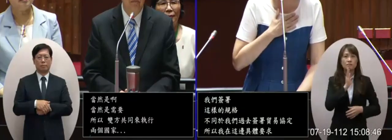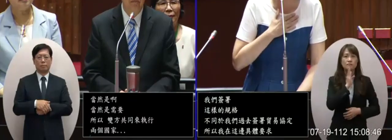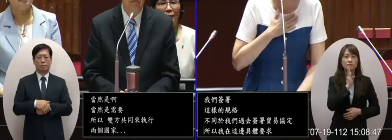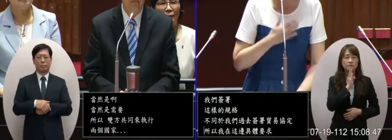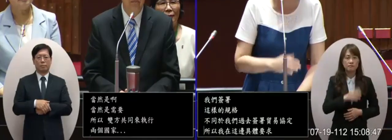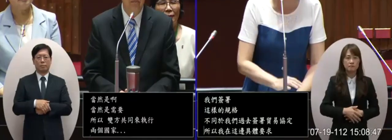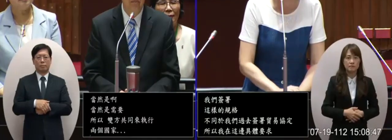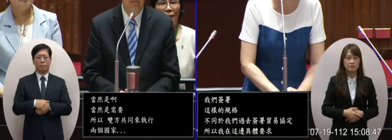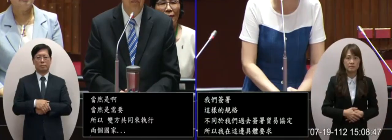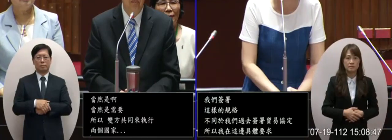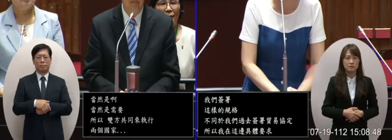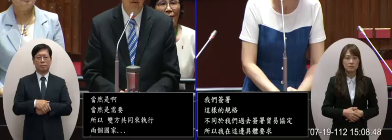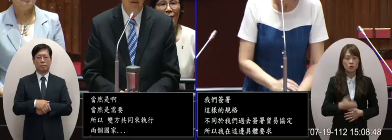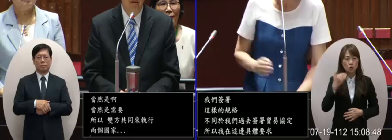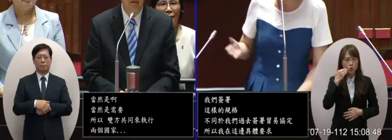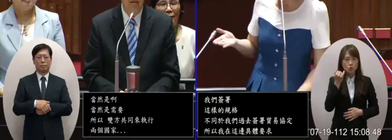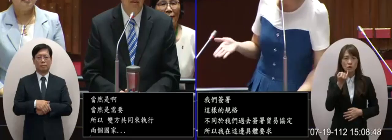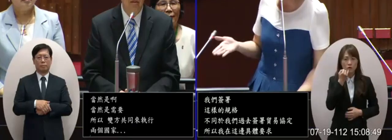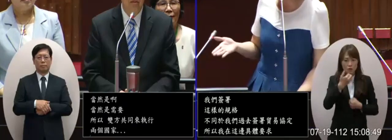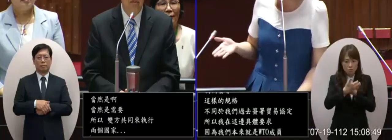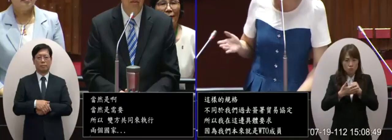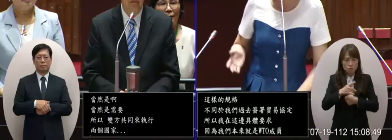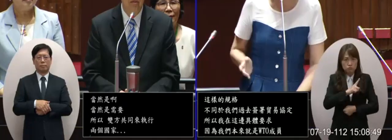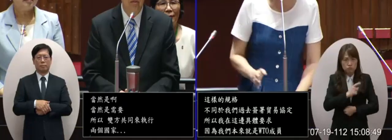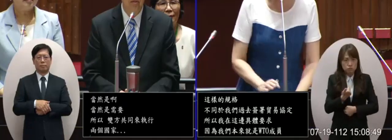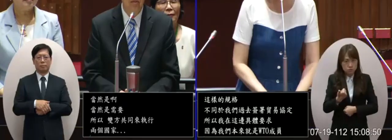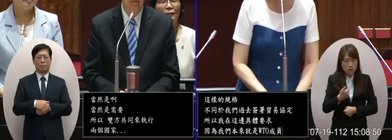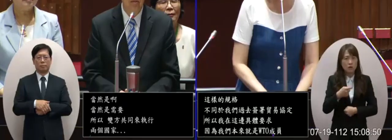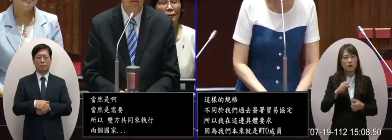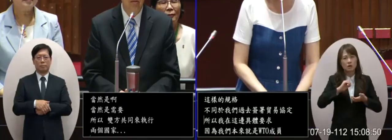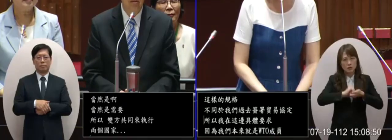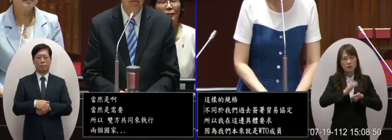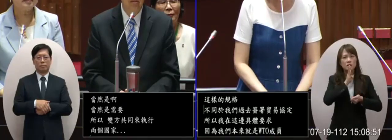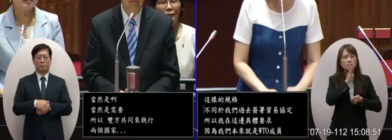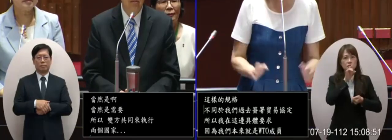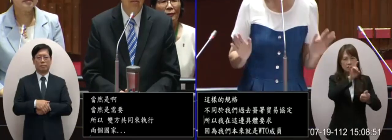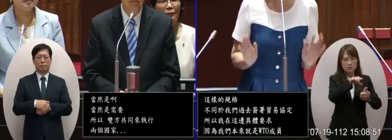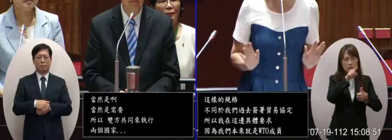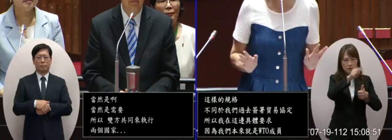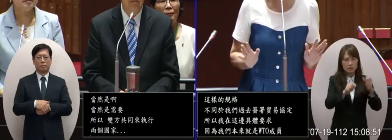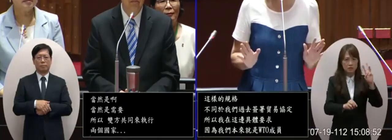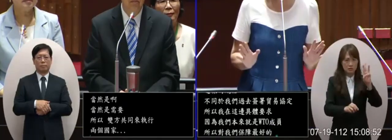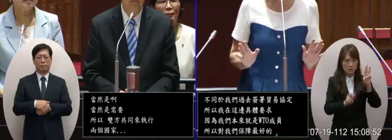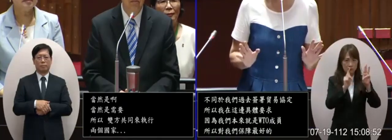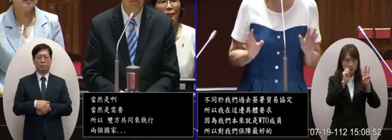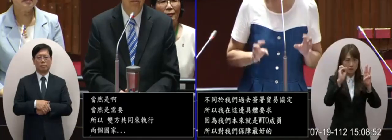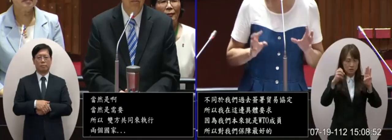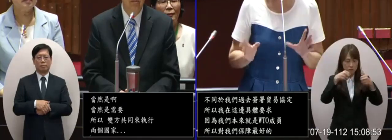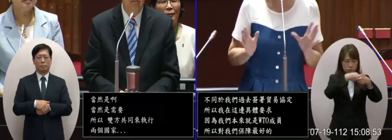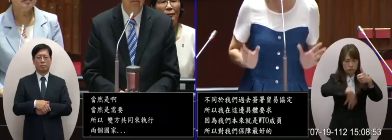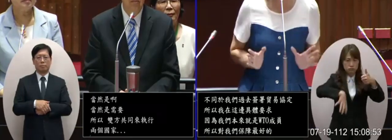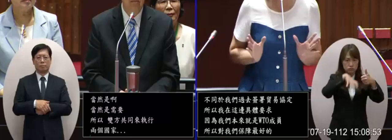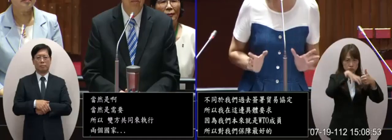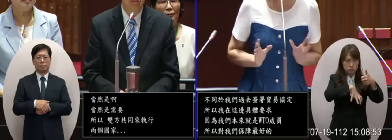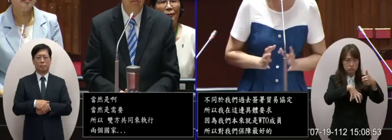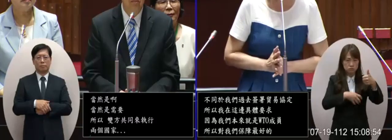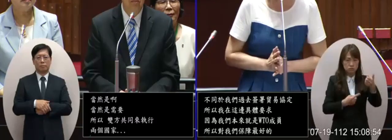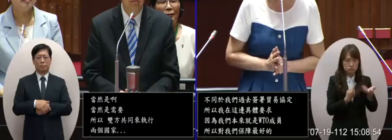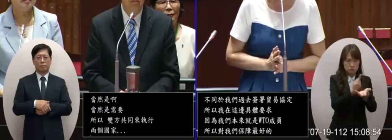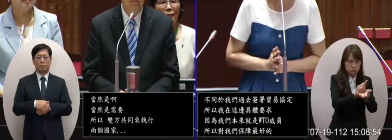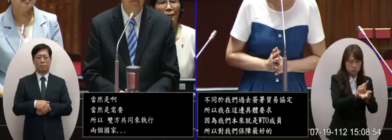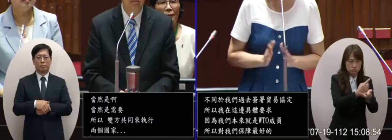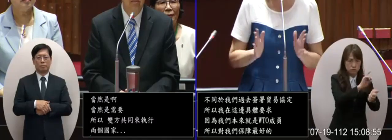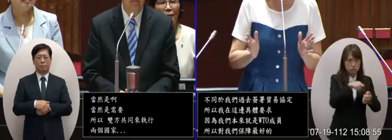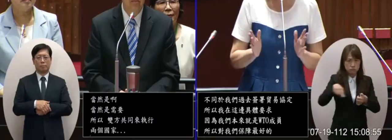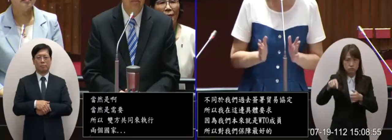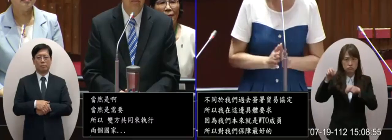就是能够在 WTO 架构下。所以新加坡跟纽西兰哈，我也不认为他们是用国家，因为他们是非邦交